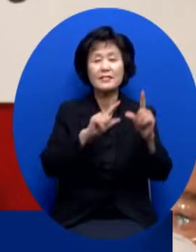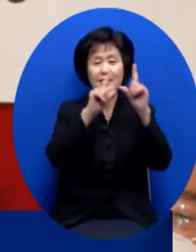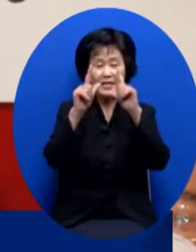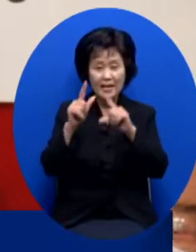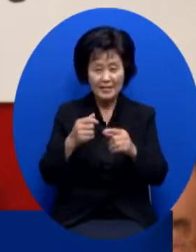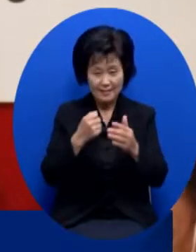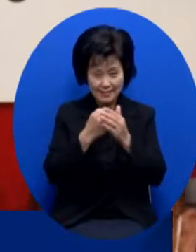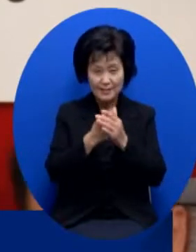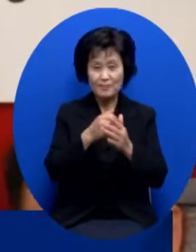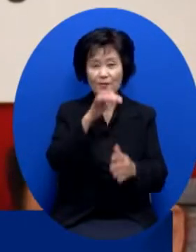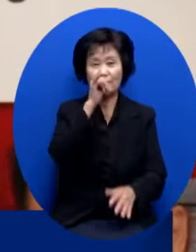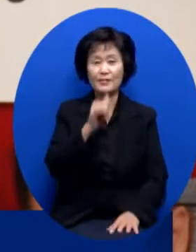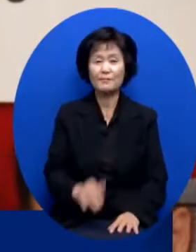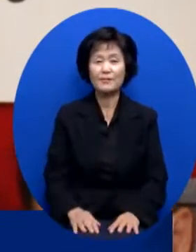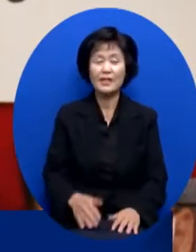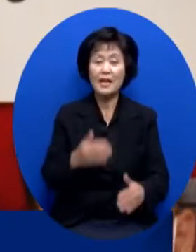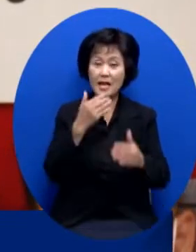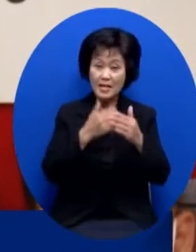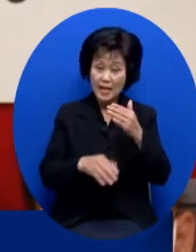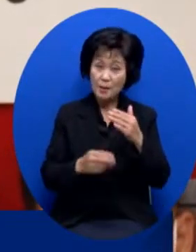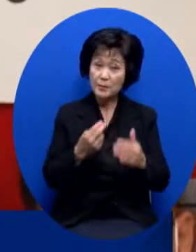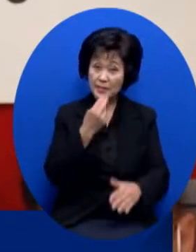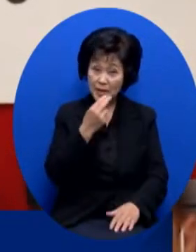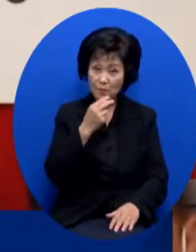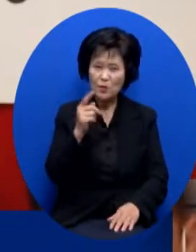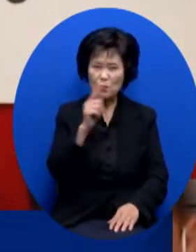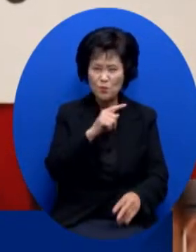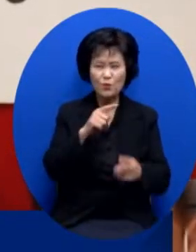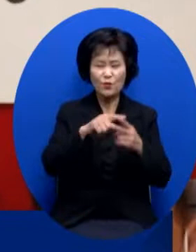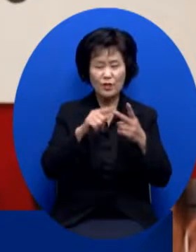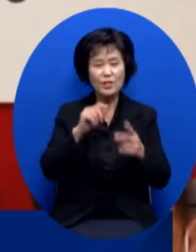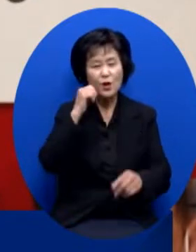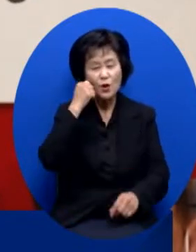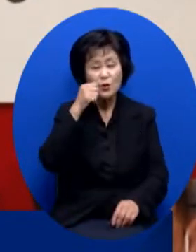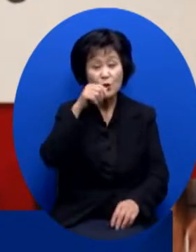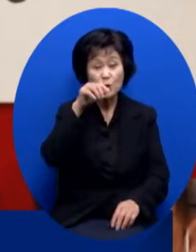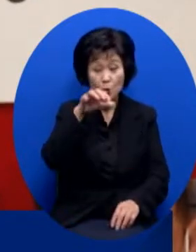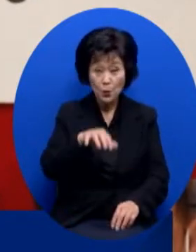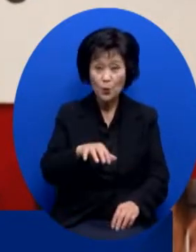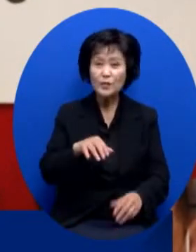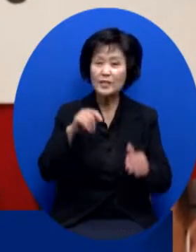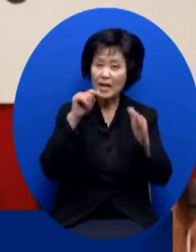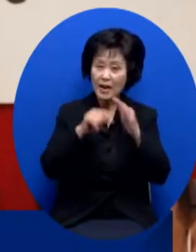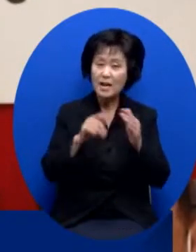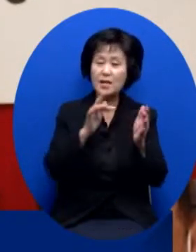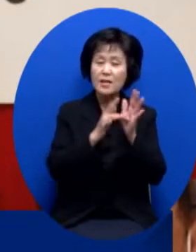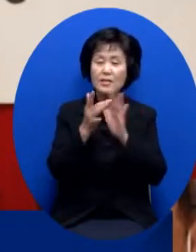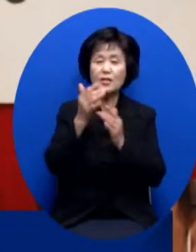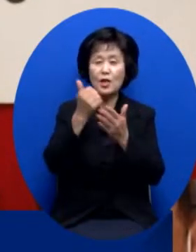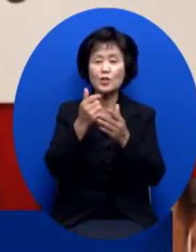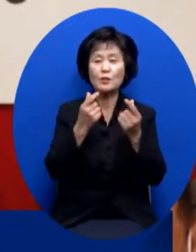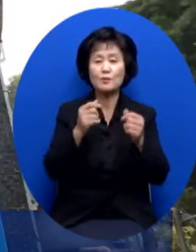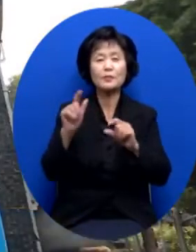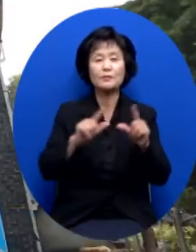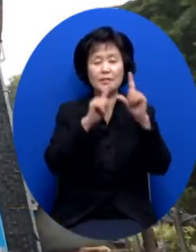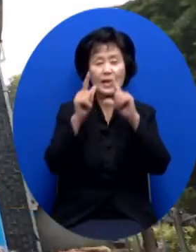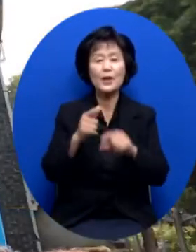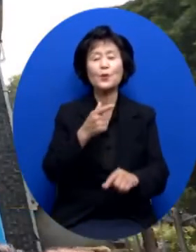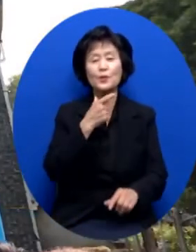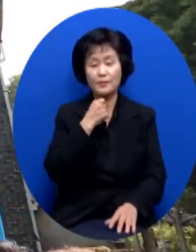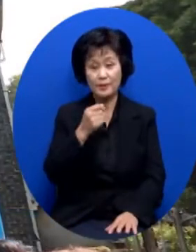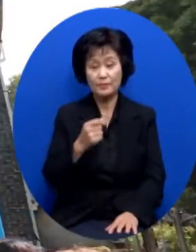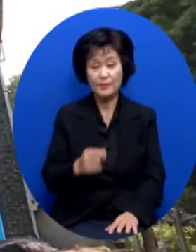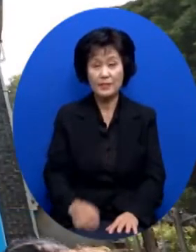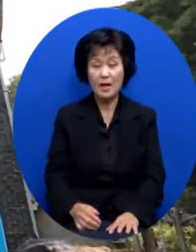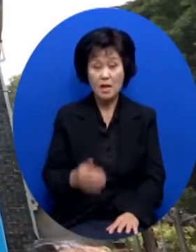여생은 뭐든지 어려운 곳에 가서 예수님처럼 살아가고 싶다. 그런 집념으로 이렇게 일을 살아가고 있습니다.